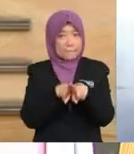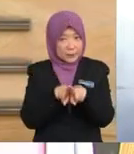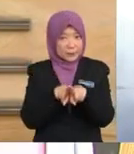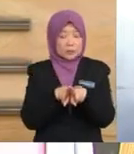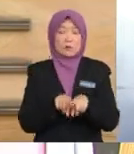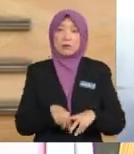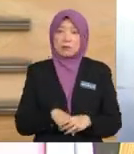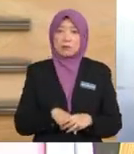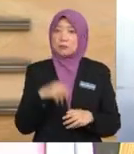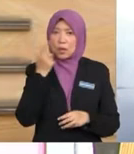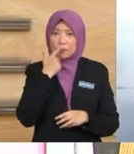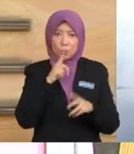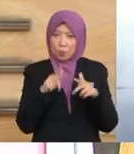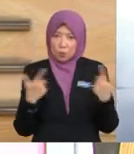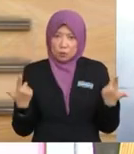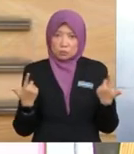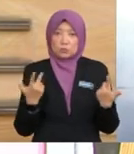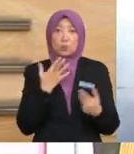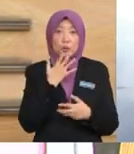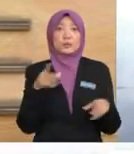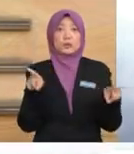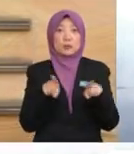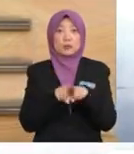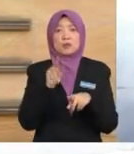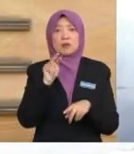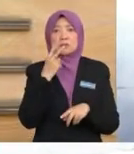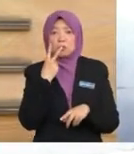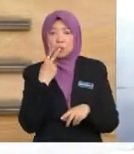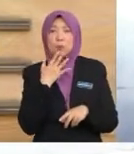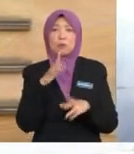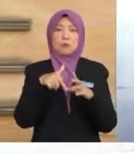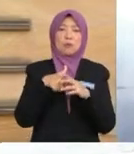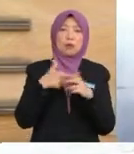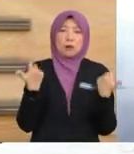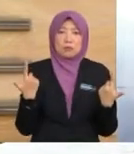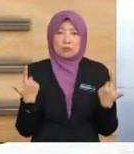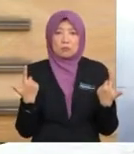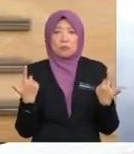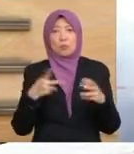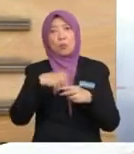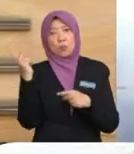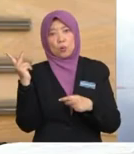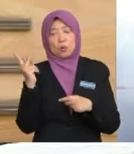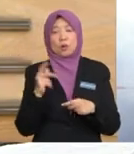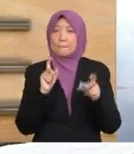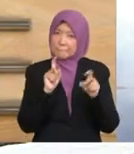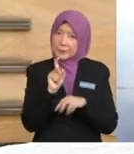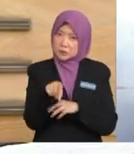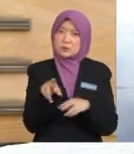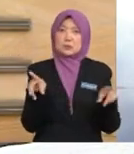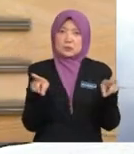sama sebab okay. Kalau warna berbeza nanti terkeluar pula warna lain tiba-tiba kat situ kan. Faham, faham. Okay. Jadi kali ini kita